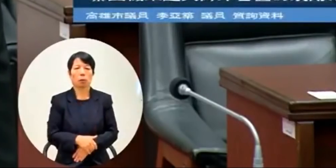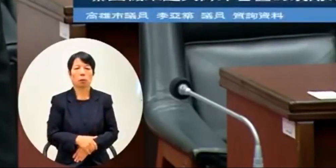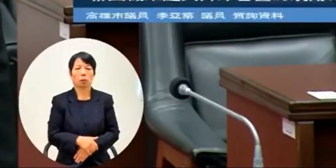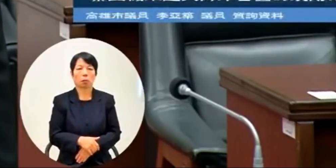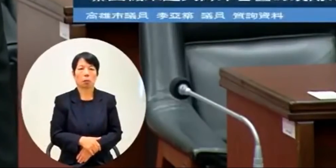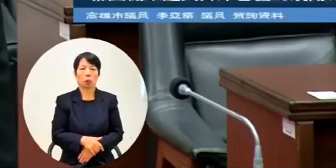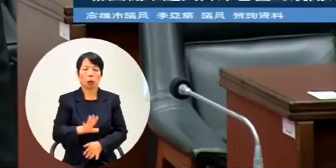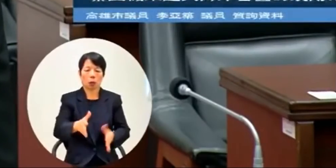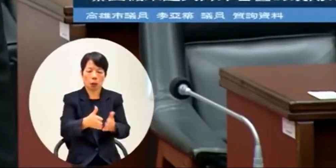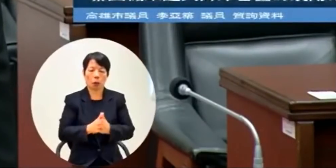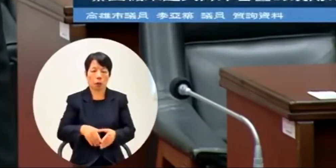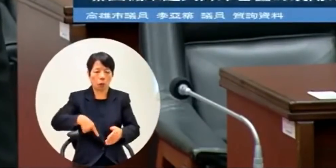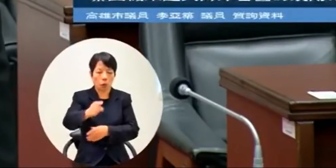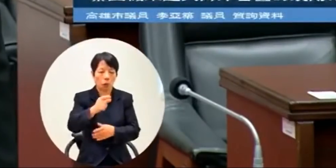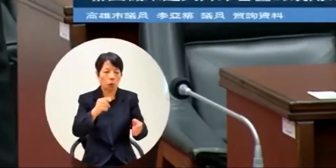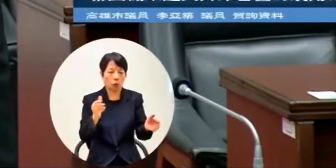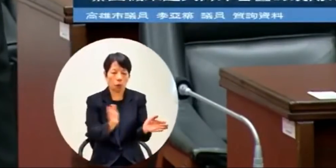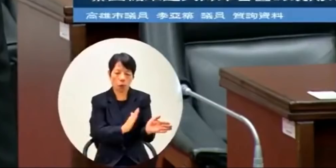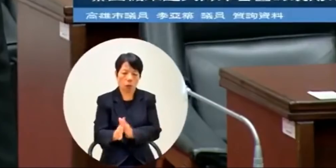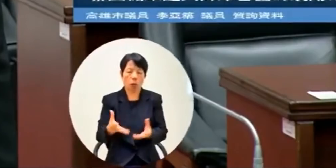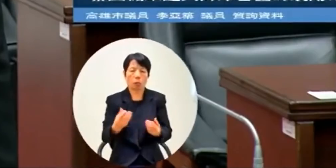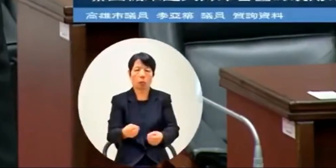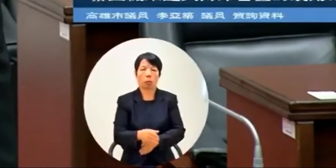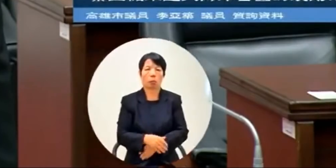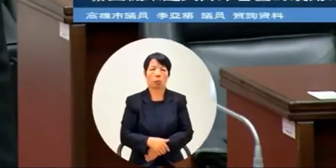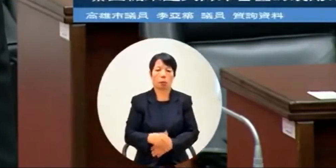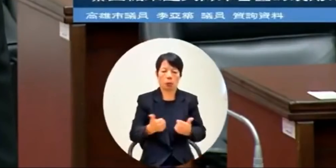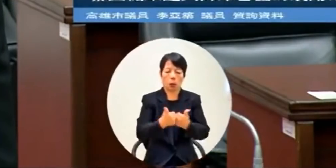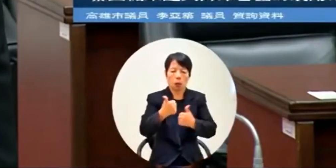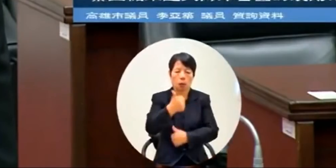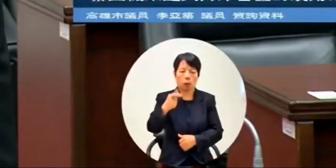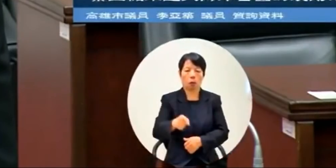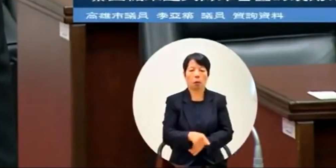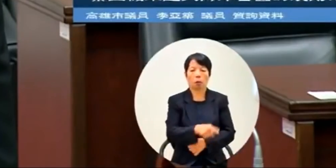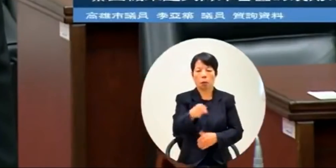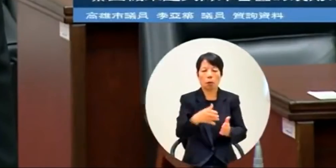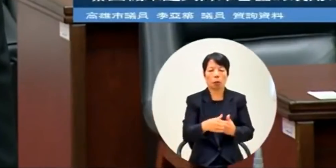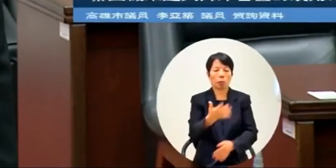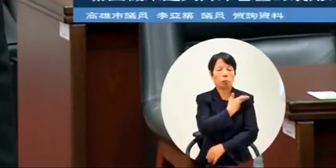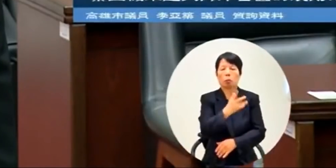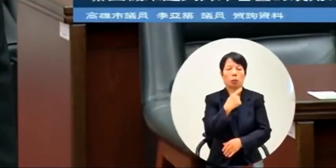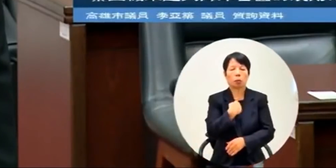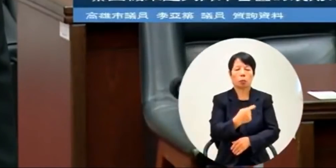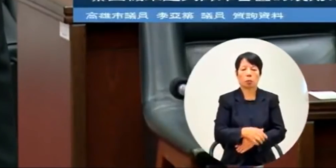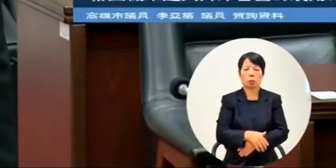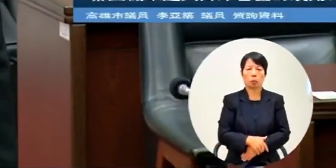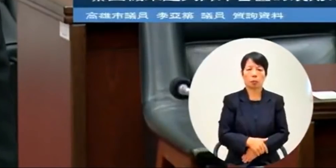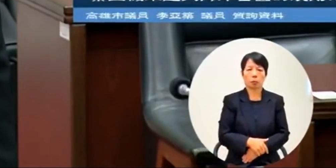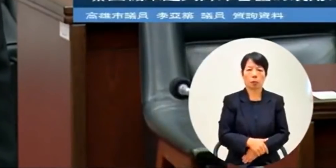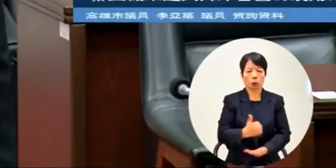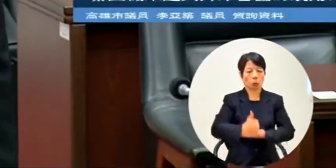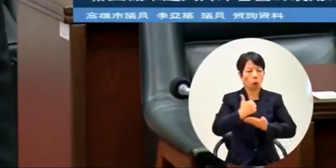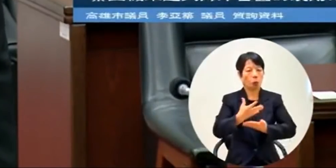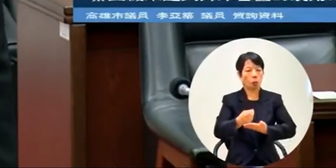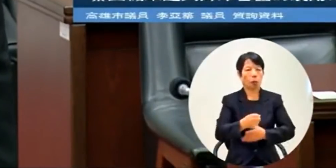就是不处理啦。议员跟你们讲的，当屁在放啊！一定要让议事厅在骂人，你